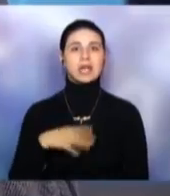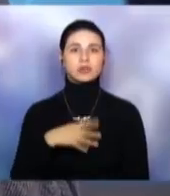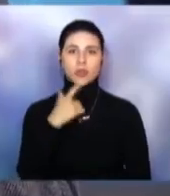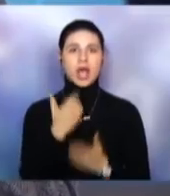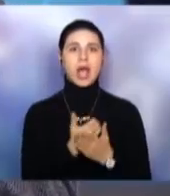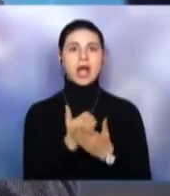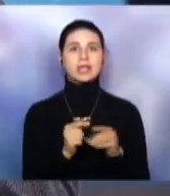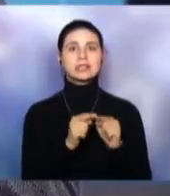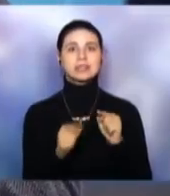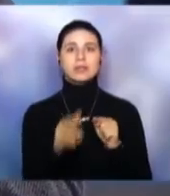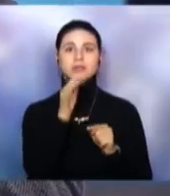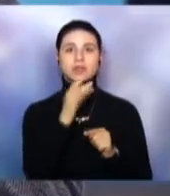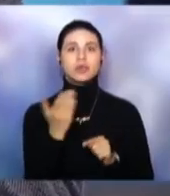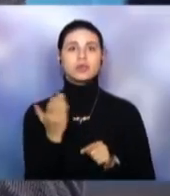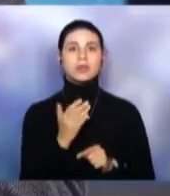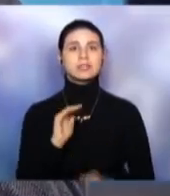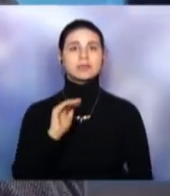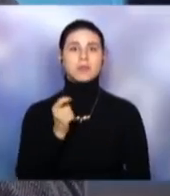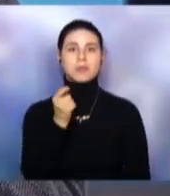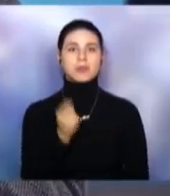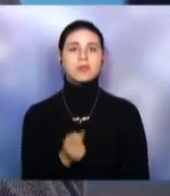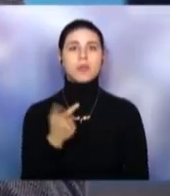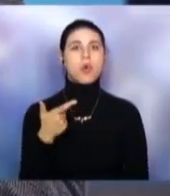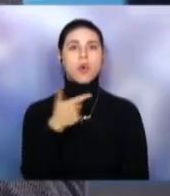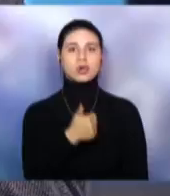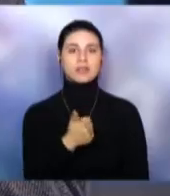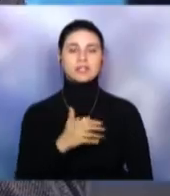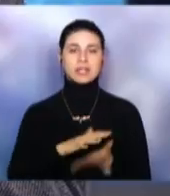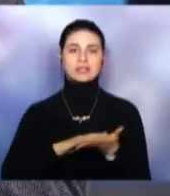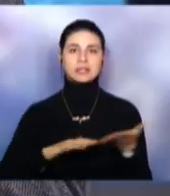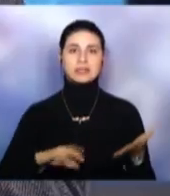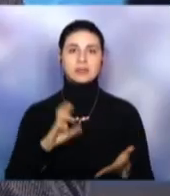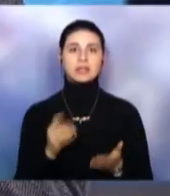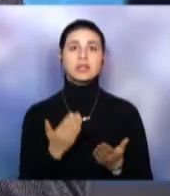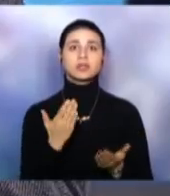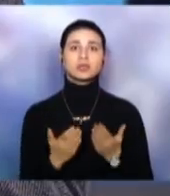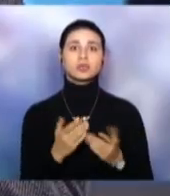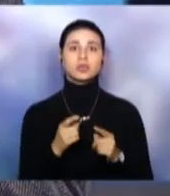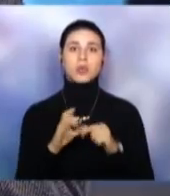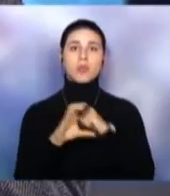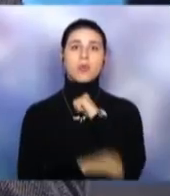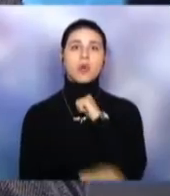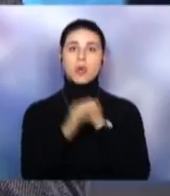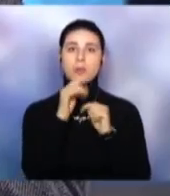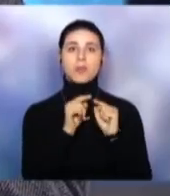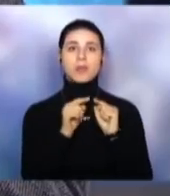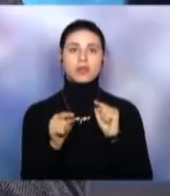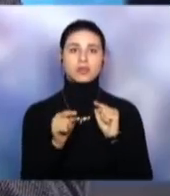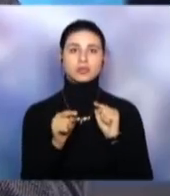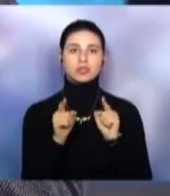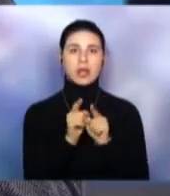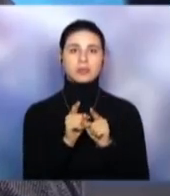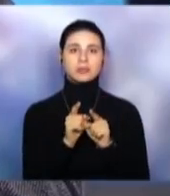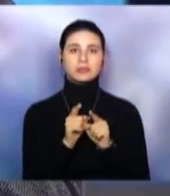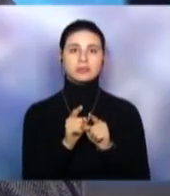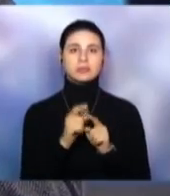ახალი წლების ხანგრძლივებას, რომელიც მინიმუმ 2 კვირის განმავლობაში გრძელდება და თუ კი ბოლო პერიოდში მოდაში შემოსულ